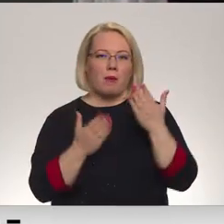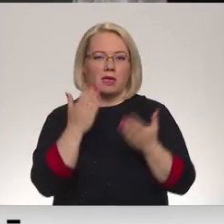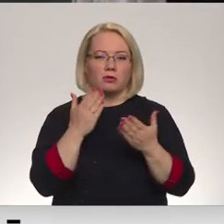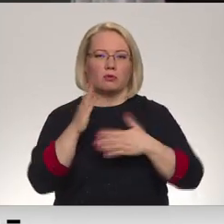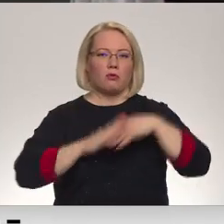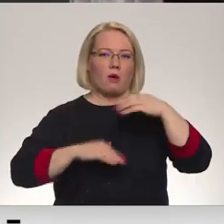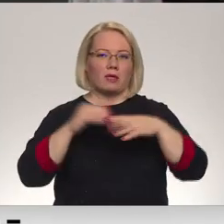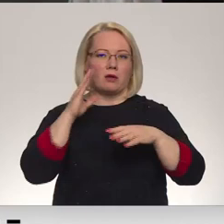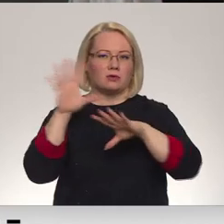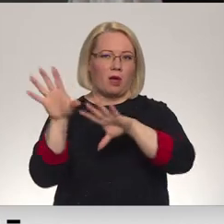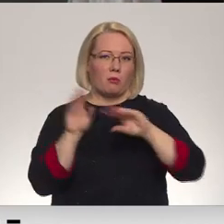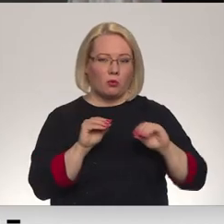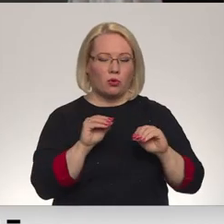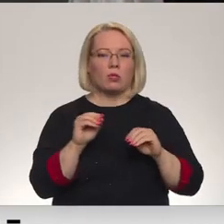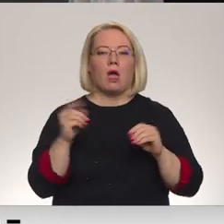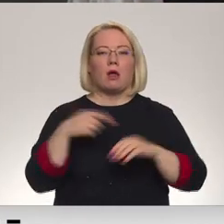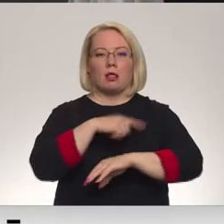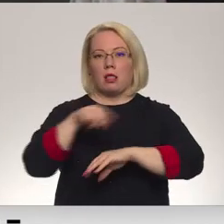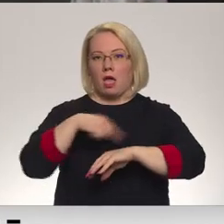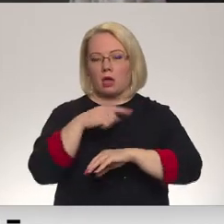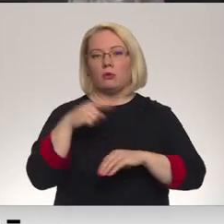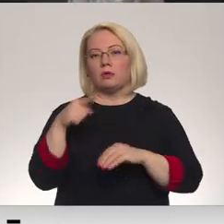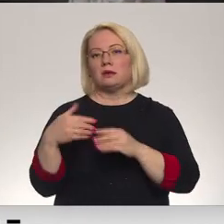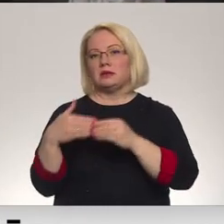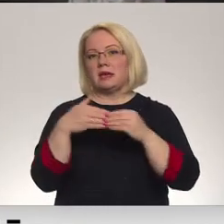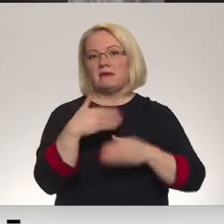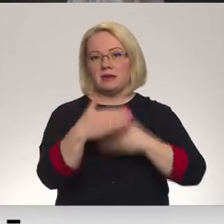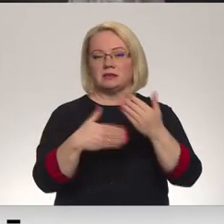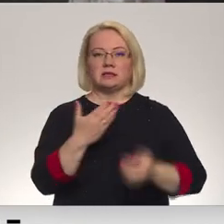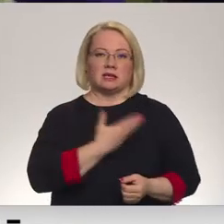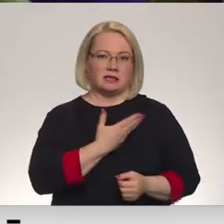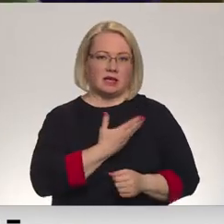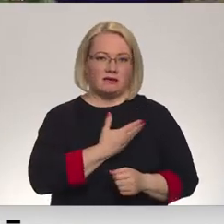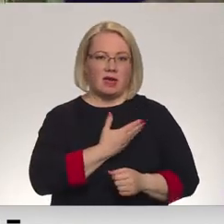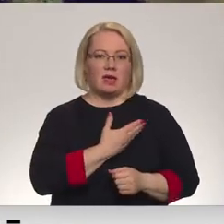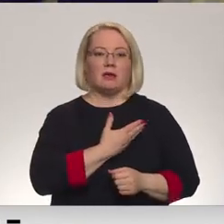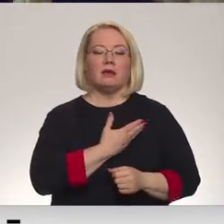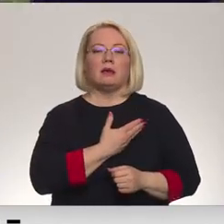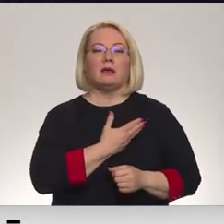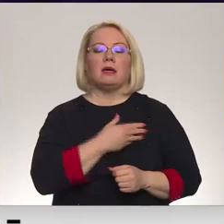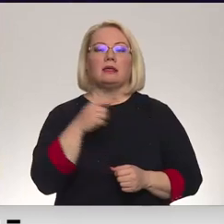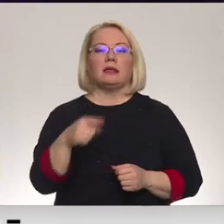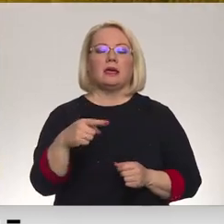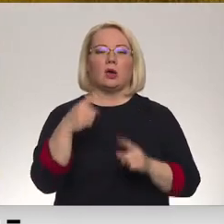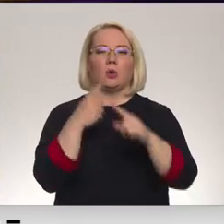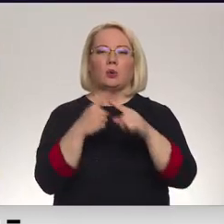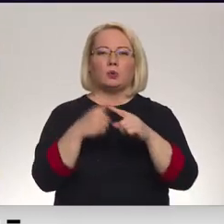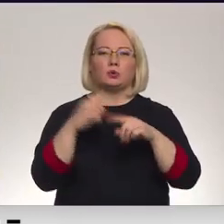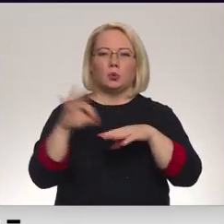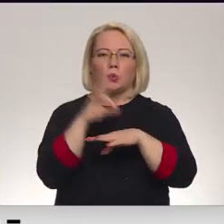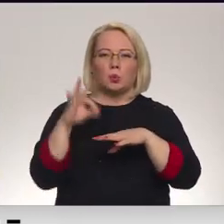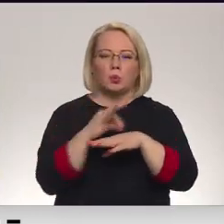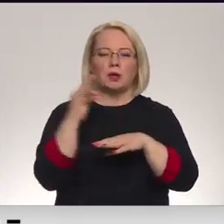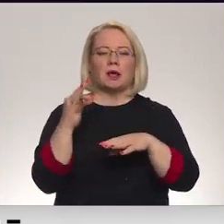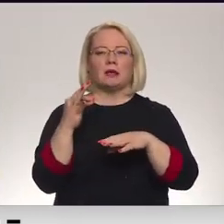šos rokdarbus. Un ar laiku tas ieviesās arī sadzīvē. Šie krustdūriens,